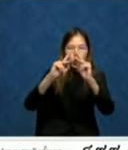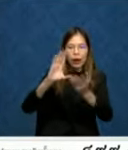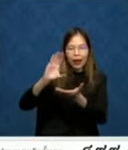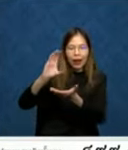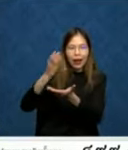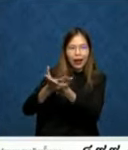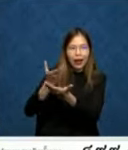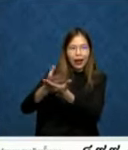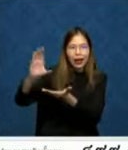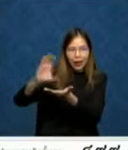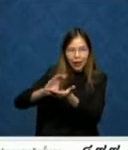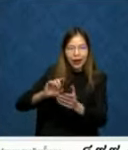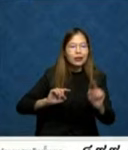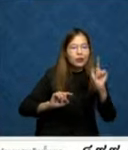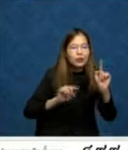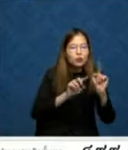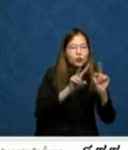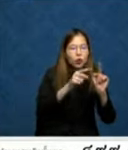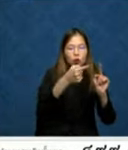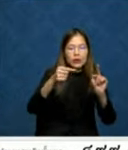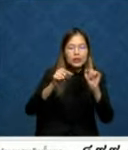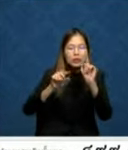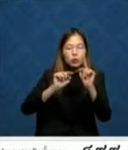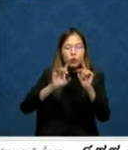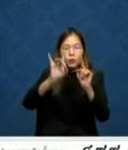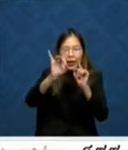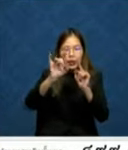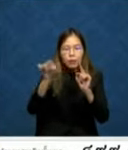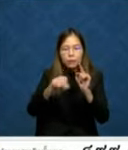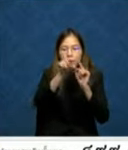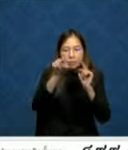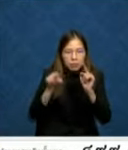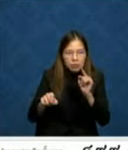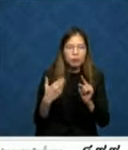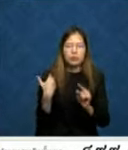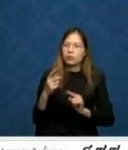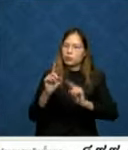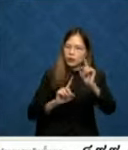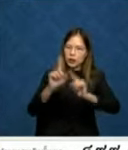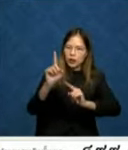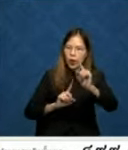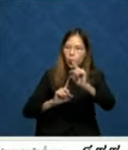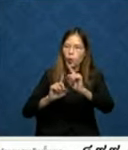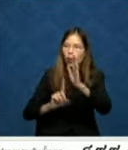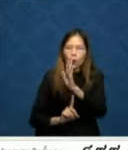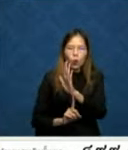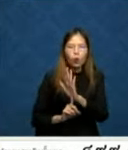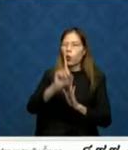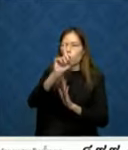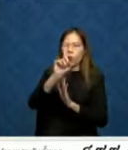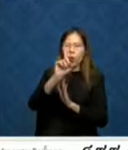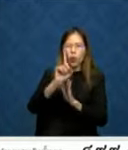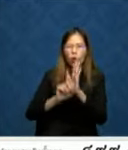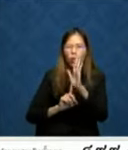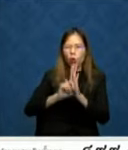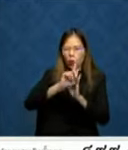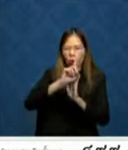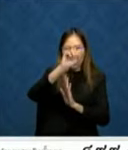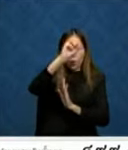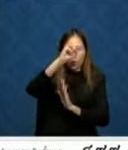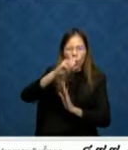ที่ 1.2 ถึง 1.8% ถึงแม้ท่านจะประเมินตัวเลขนี้นะครับตัวเลขสูงกว่าความจริงไปมาก